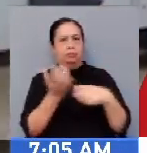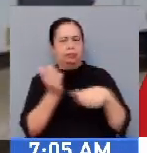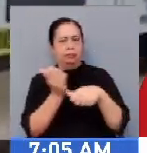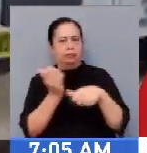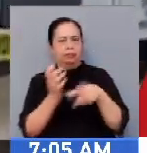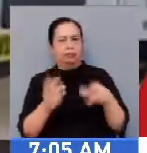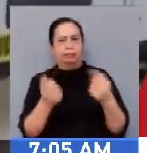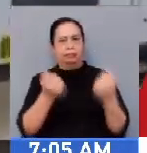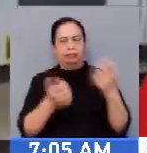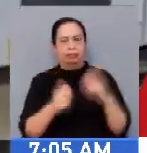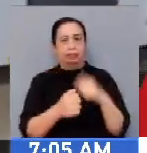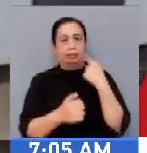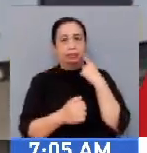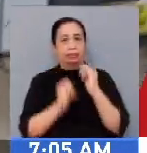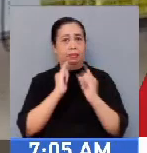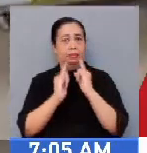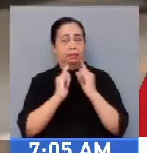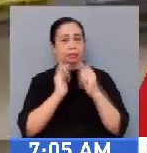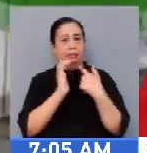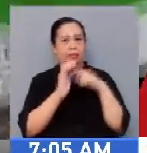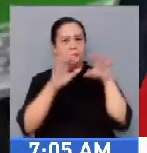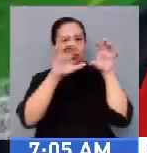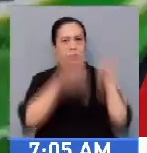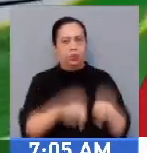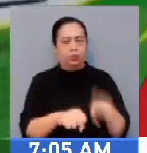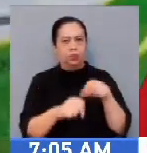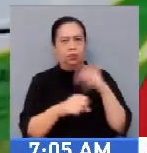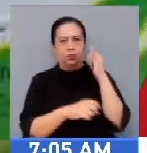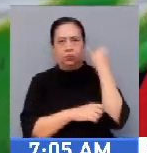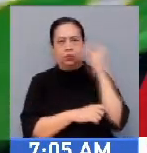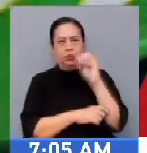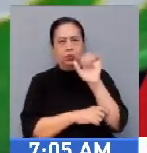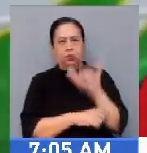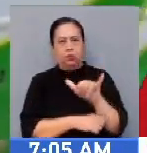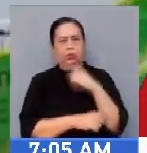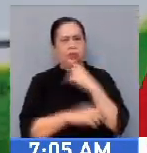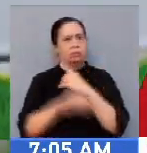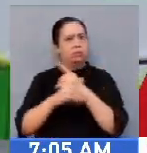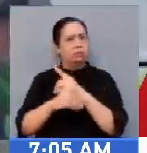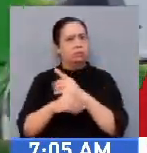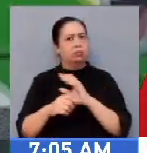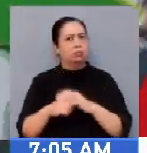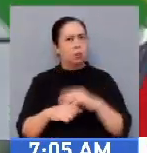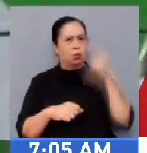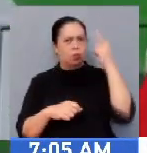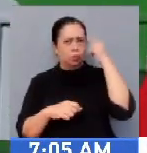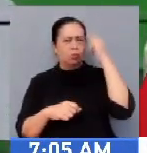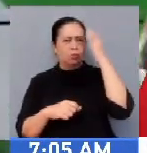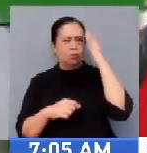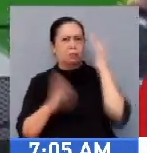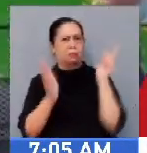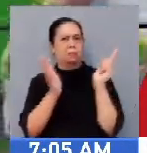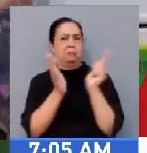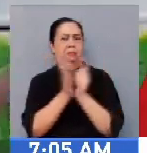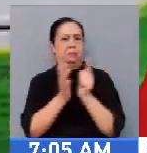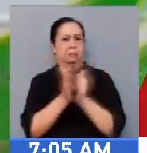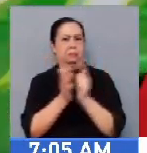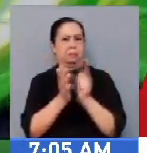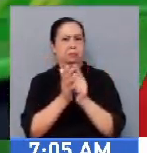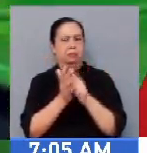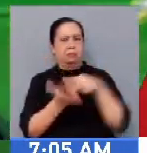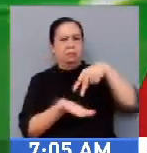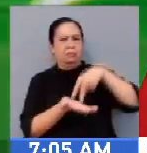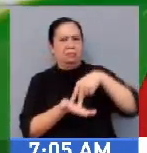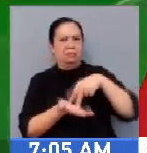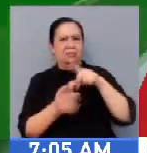isang konduktor na nahuli na si Joey Gatos. Depensa niya, alam niyang bawal mag-standing pero bababa na raw